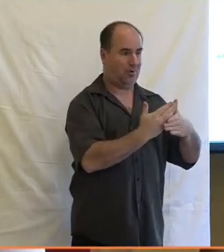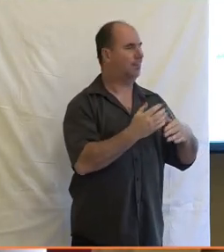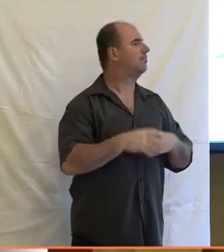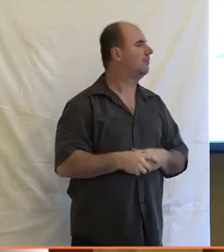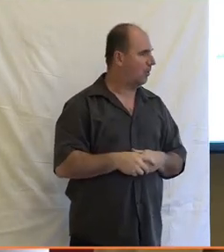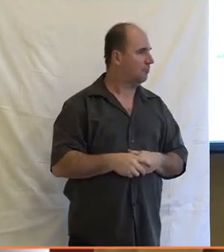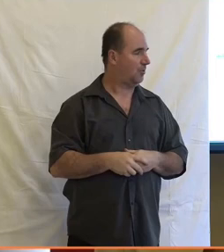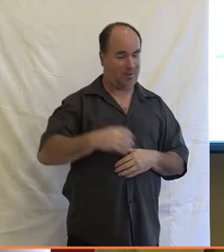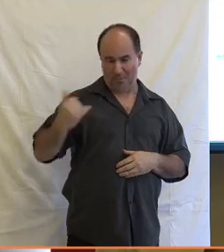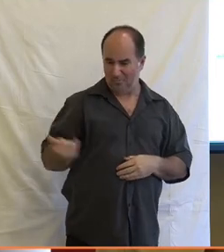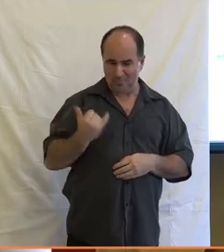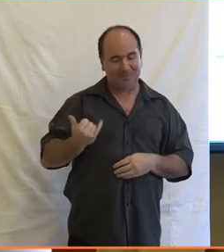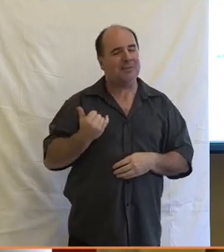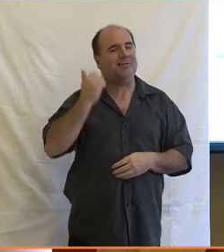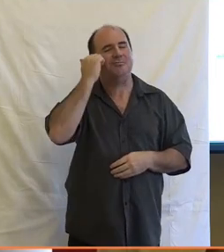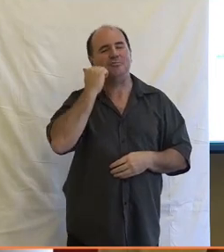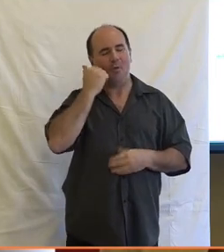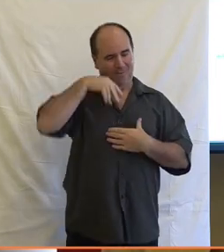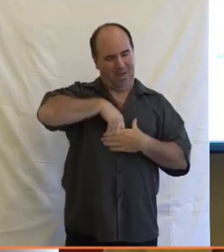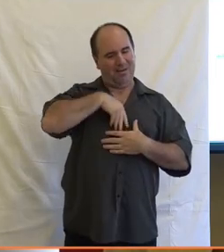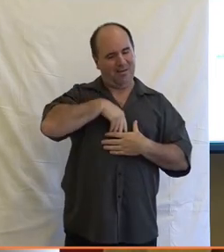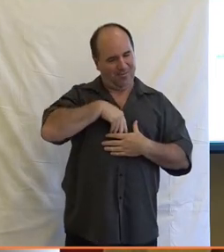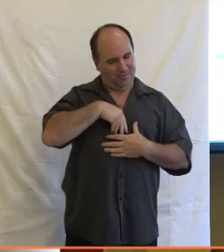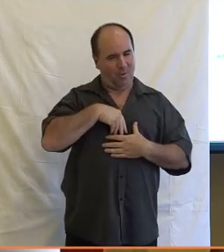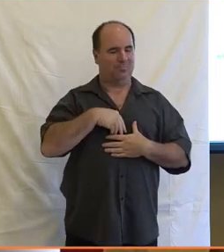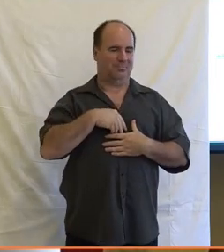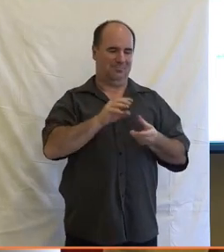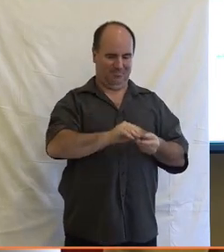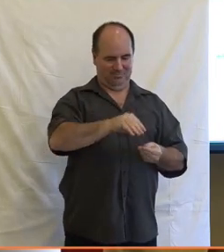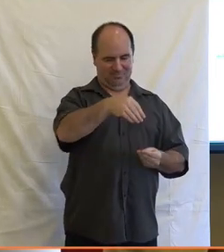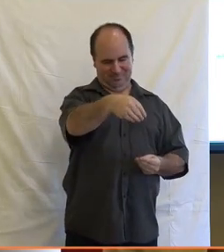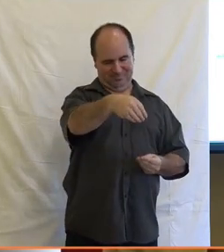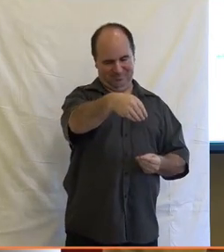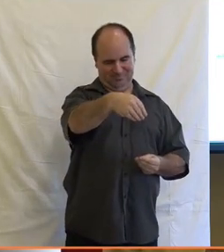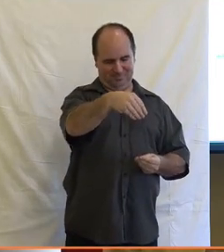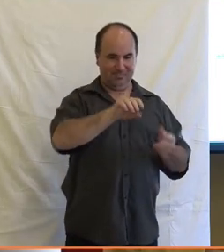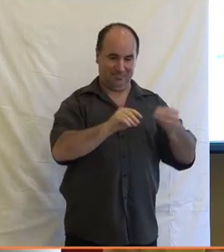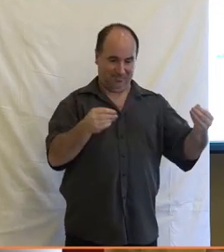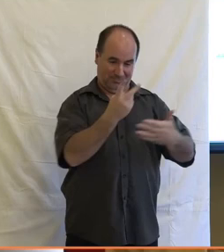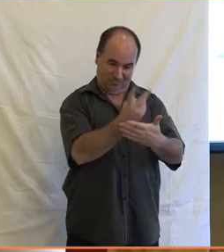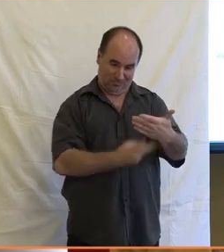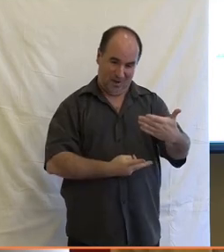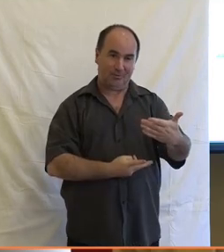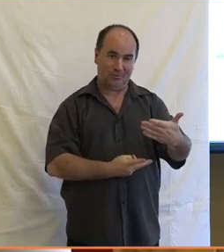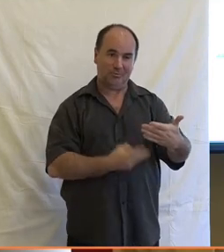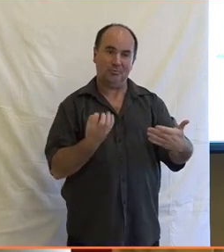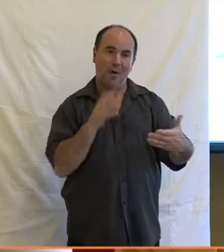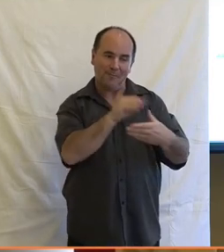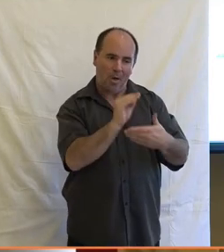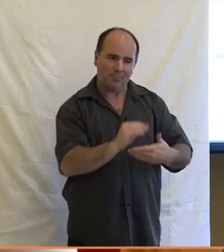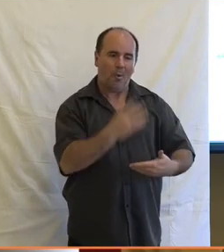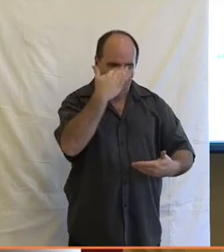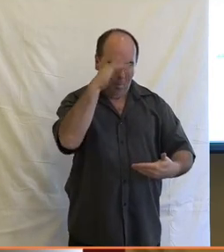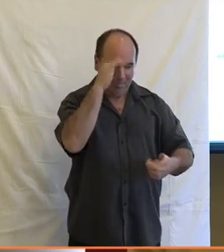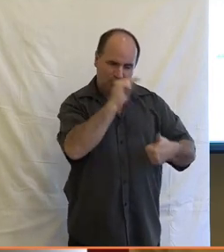trošku vystupuje ten lidský faktor, krom toho, že samozřejmě příbalový letáček tam vždycky u toho je, ale já si taky nepřečtu acelpirinu, co tam všechno je za ty, bych si ho